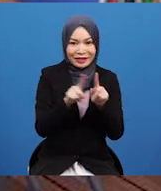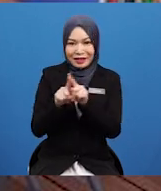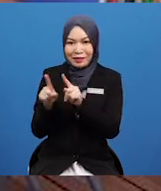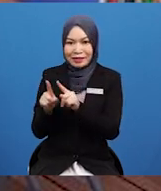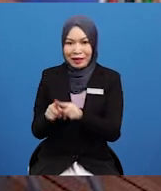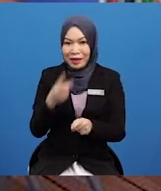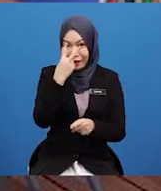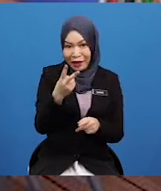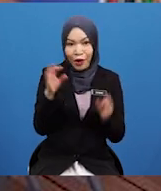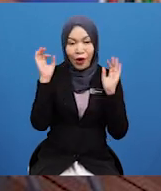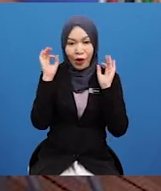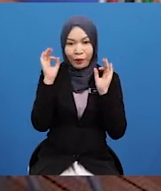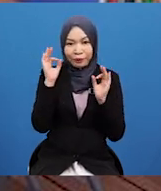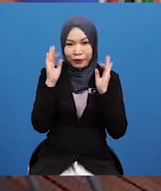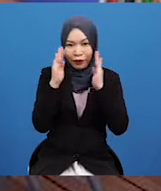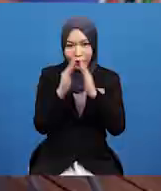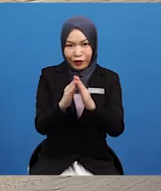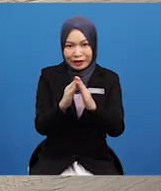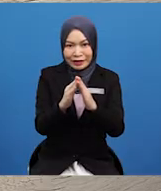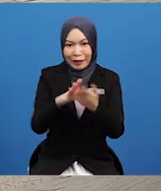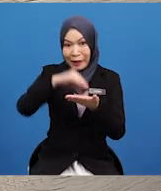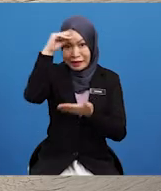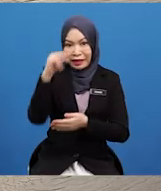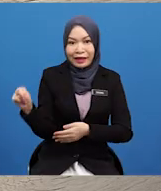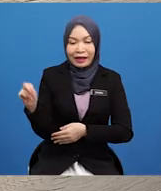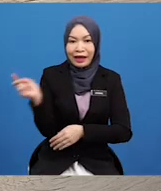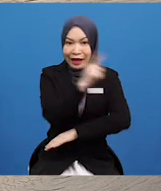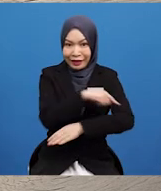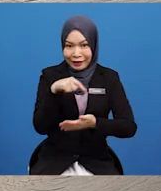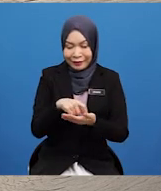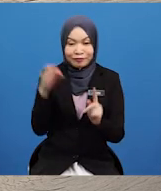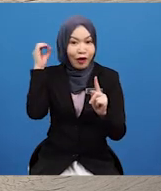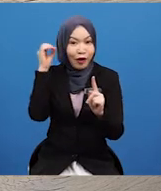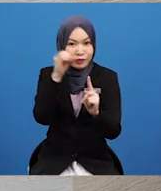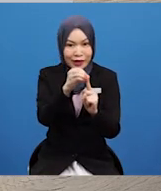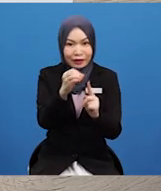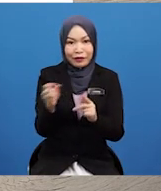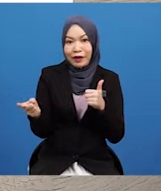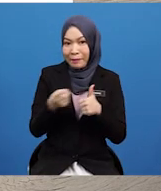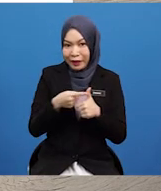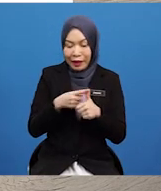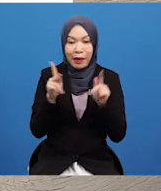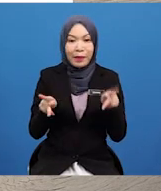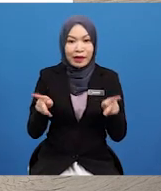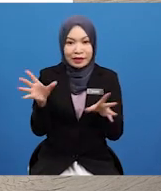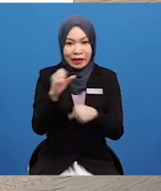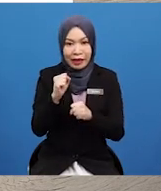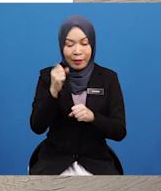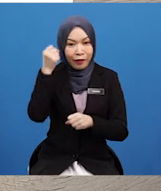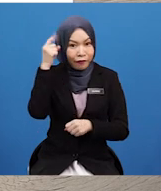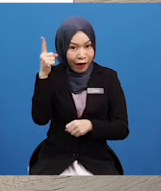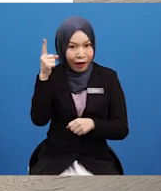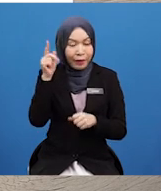pembelajaran kita pada hari ini. Objektif pertama, pelajar dapat memahami konsep